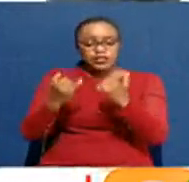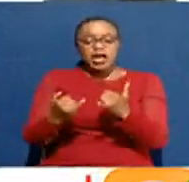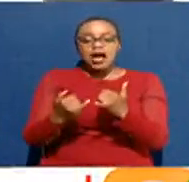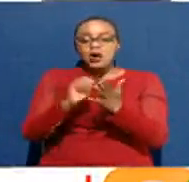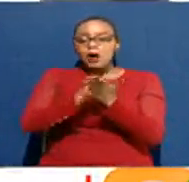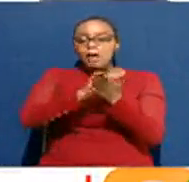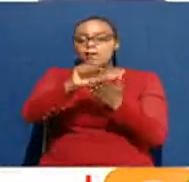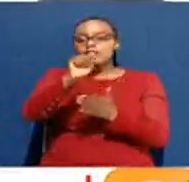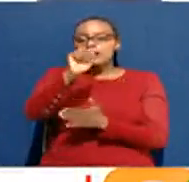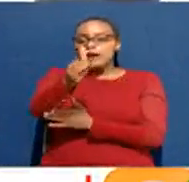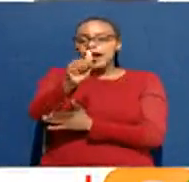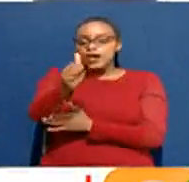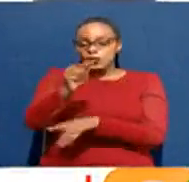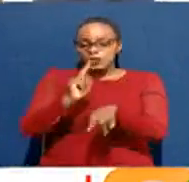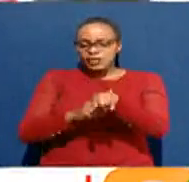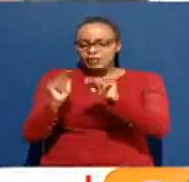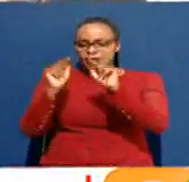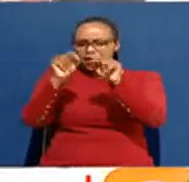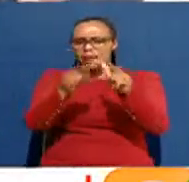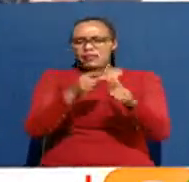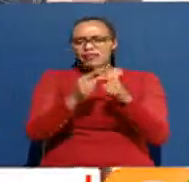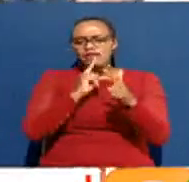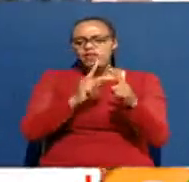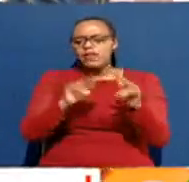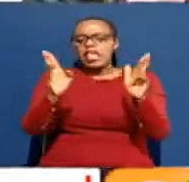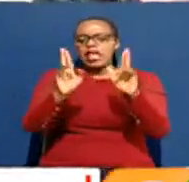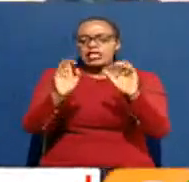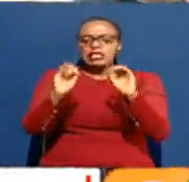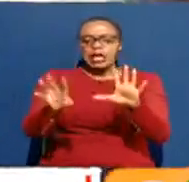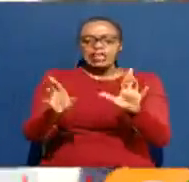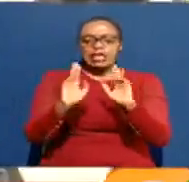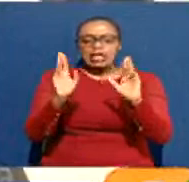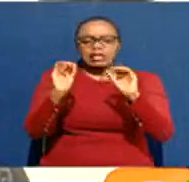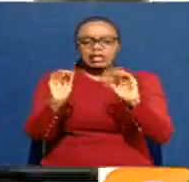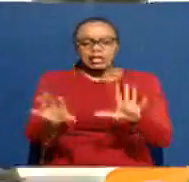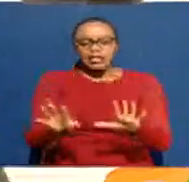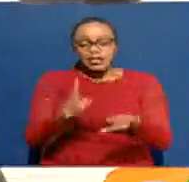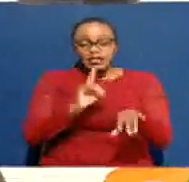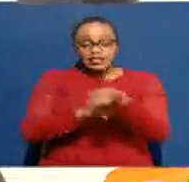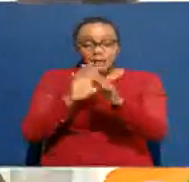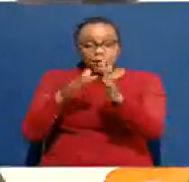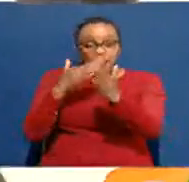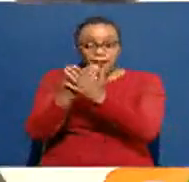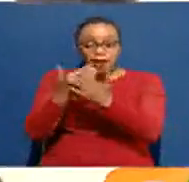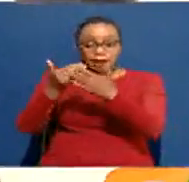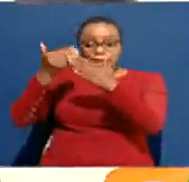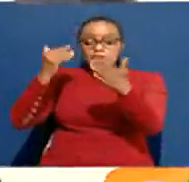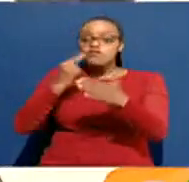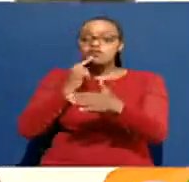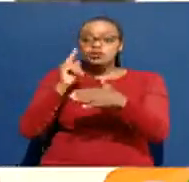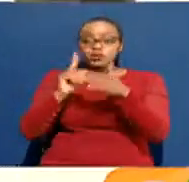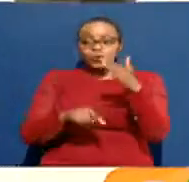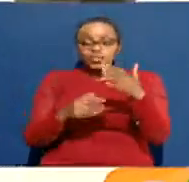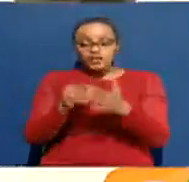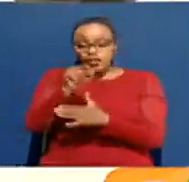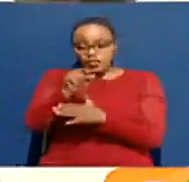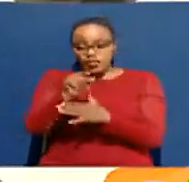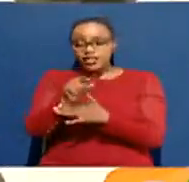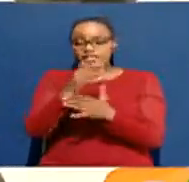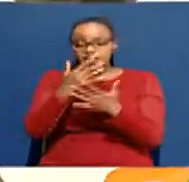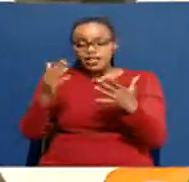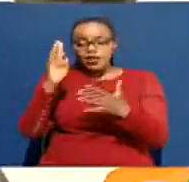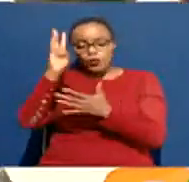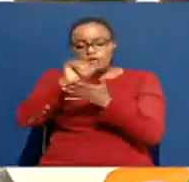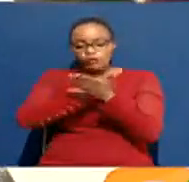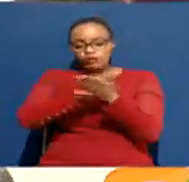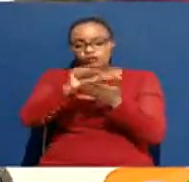haijaitoka. Nikikuja saa ninaambiwa tu haiko ready. Na nikiapply nilikuwa nimeambiwa hiyo kitu itatoka na